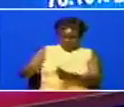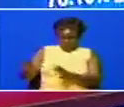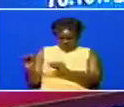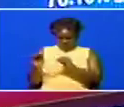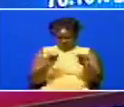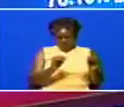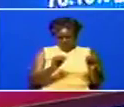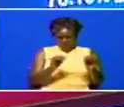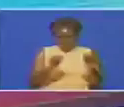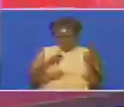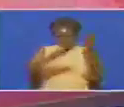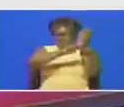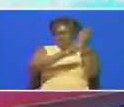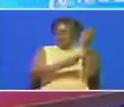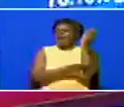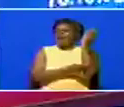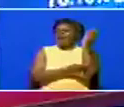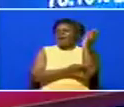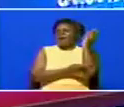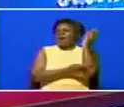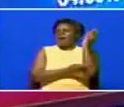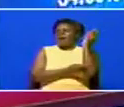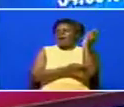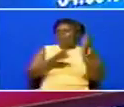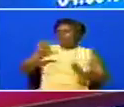katika kaunti ya Kirinyaga ambayo imeorodhesha